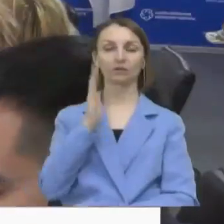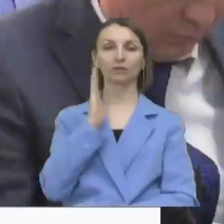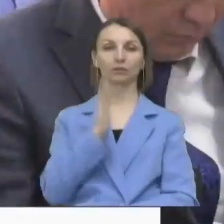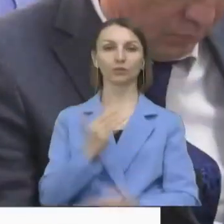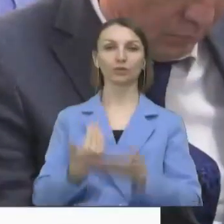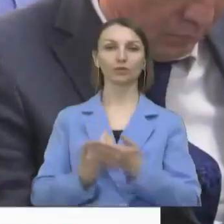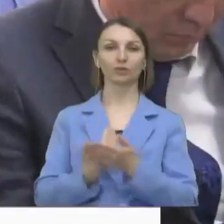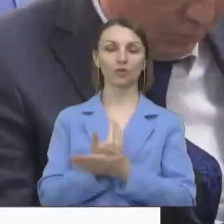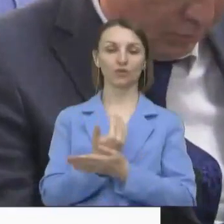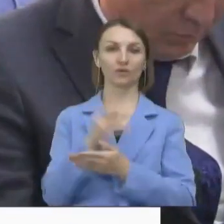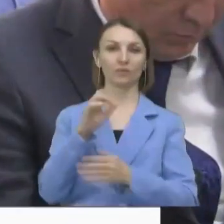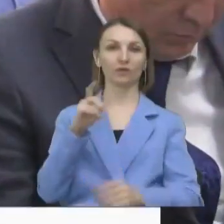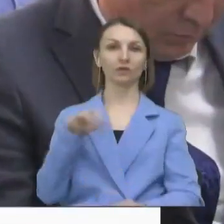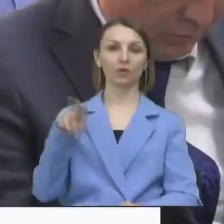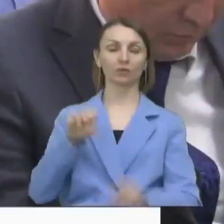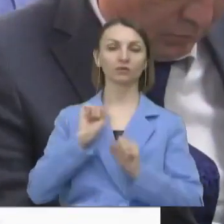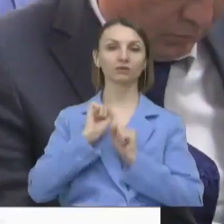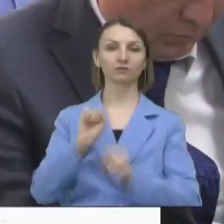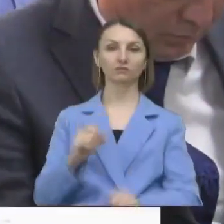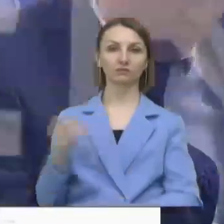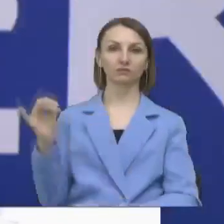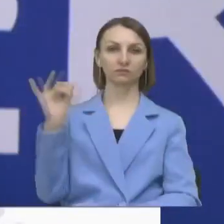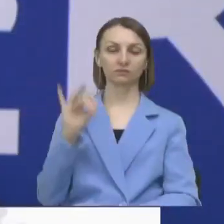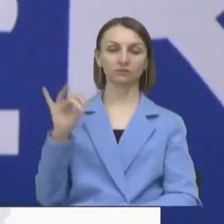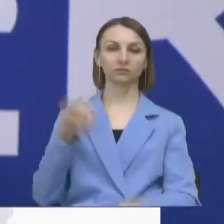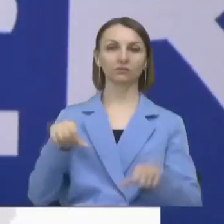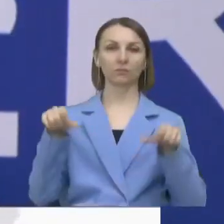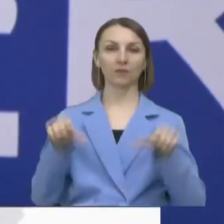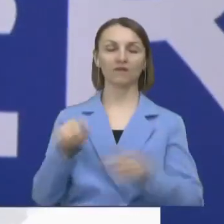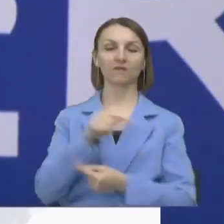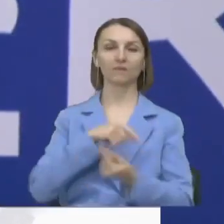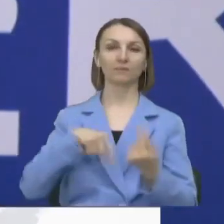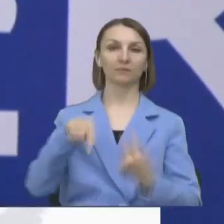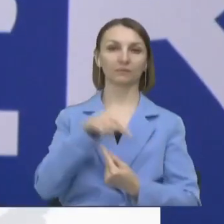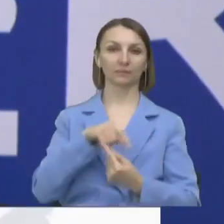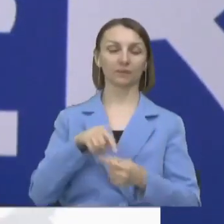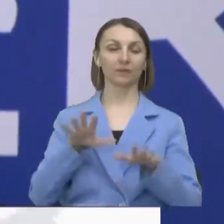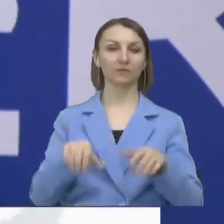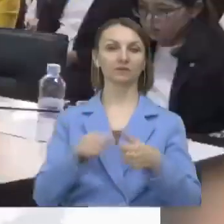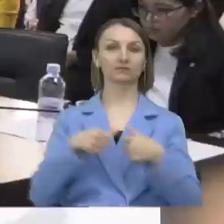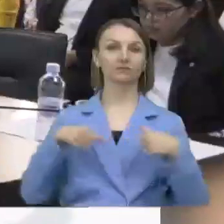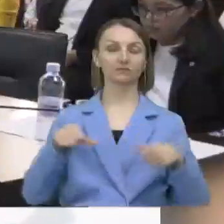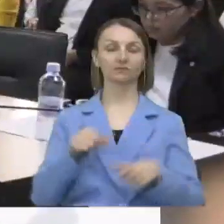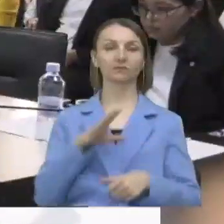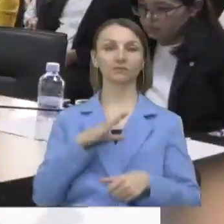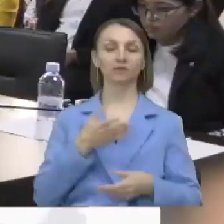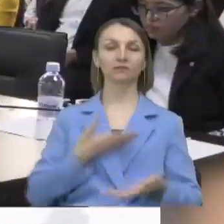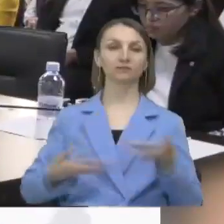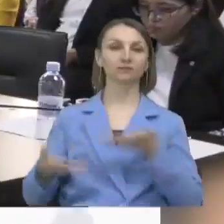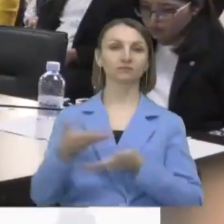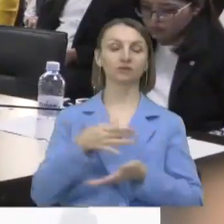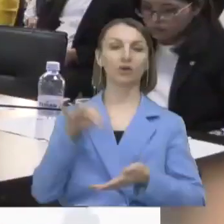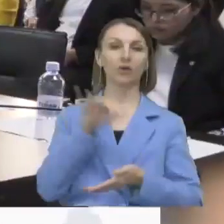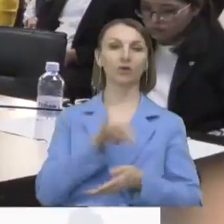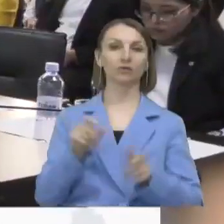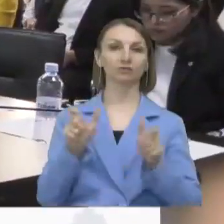внедрены новые подходы в сфере защиты интересов и прав бизнеса. В ходе заседания говорилось об административных барьерах, которые